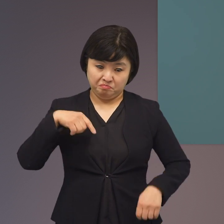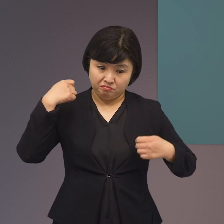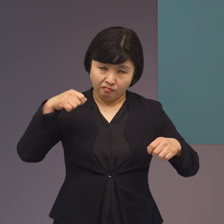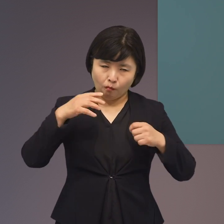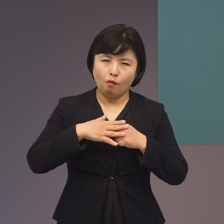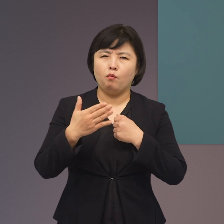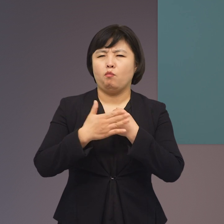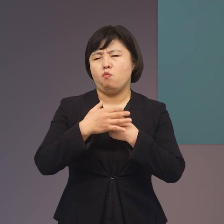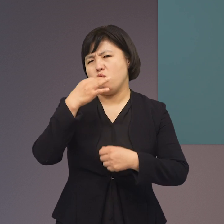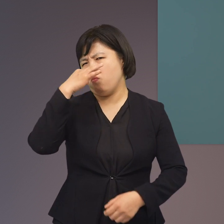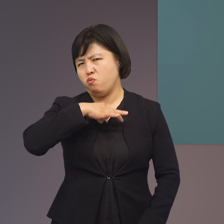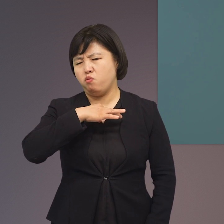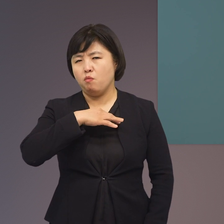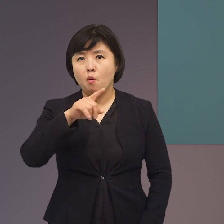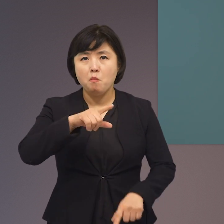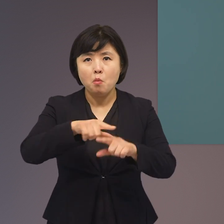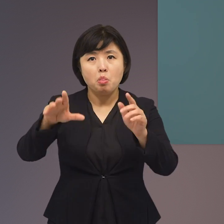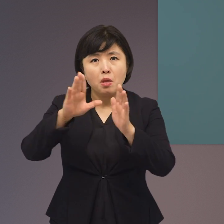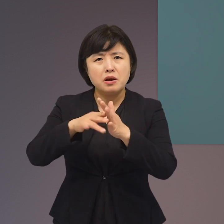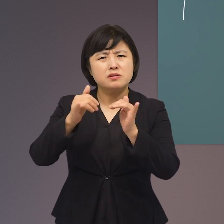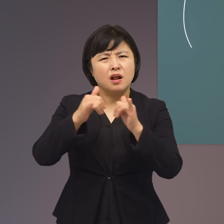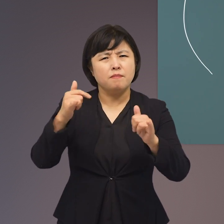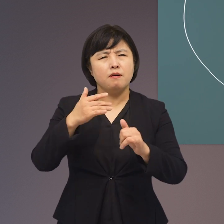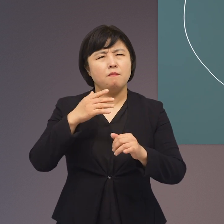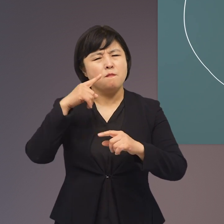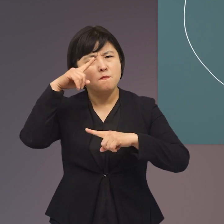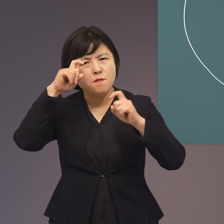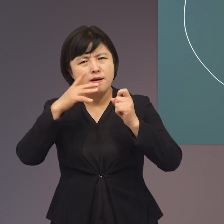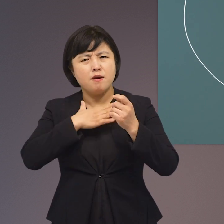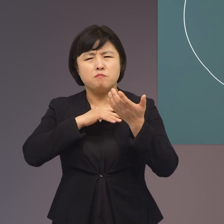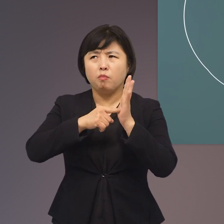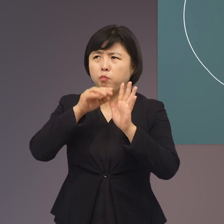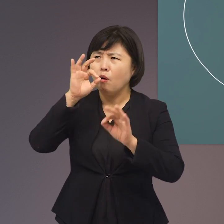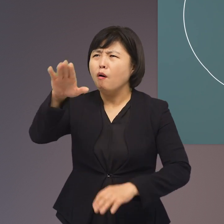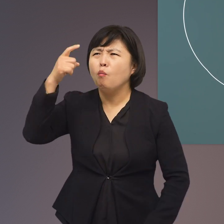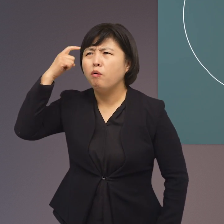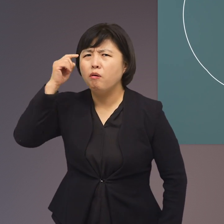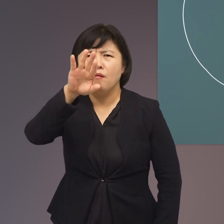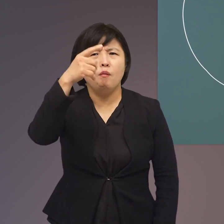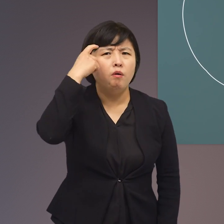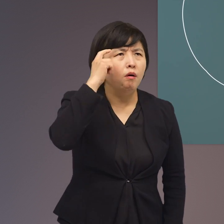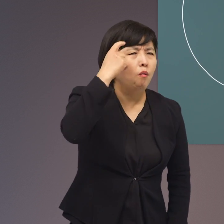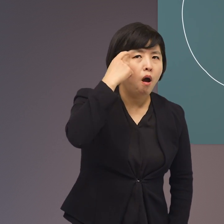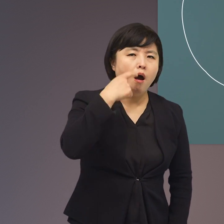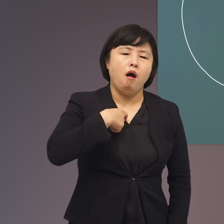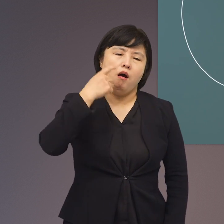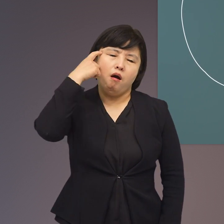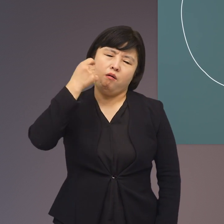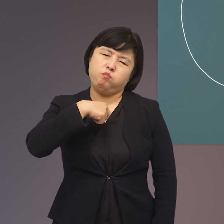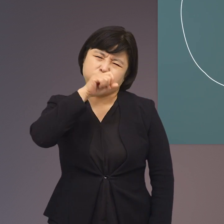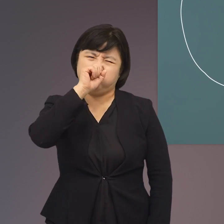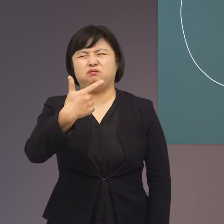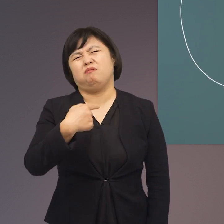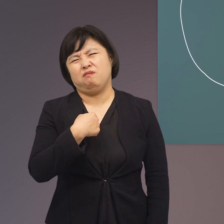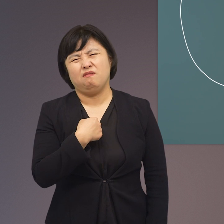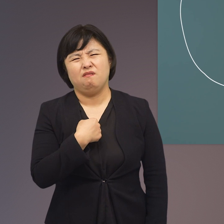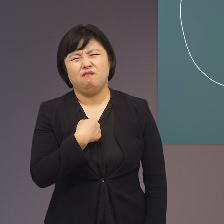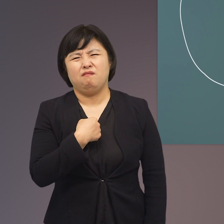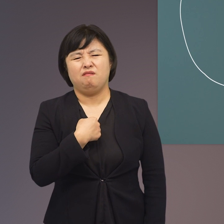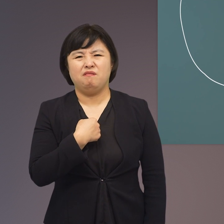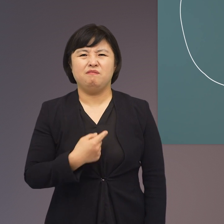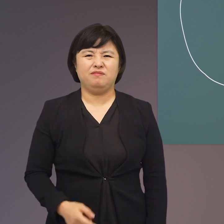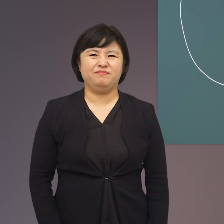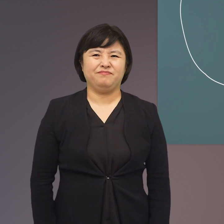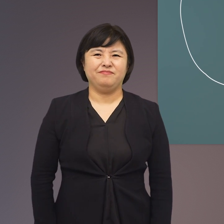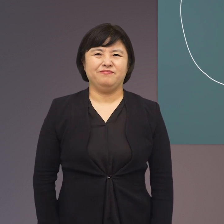이것이 배우로서는 좋은 접근일 수도 있지만 평소에도 이런 식으로 사람의 표정과 감정에 뇌가 드러나가는 것이 마냥